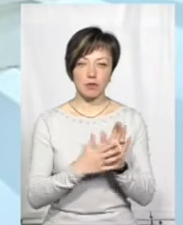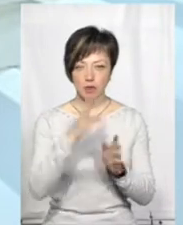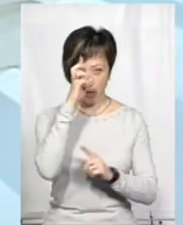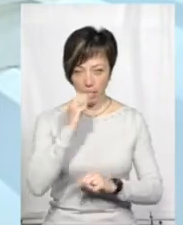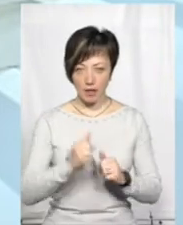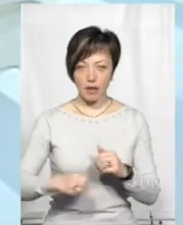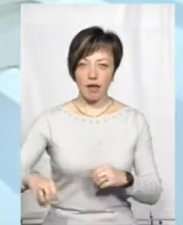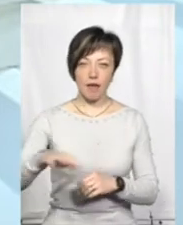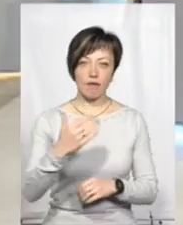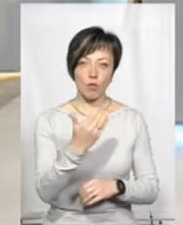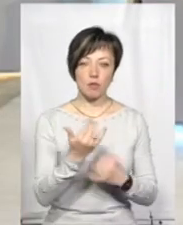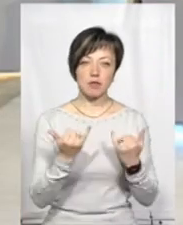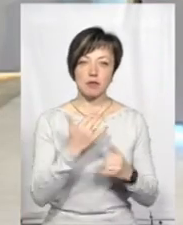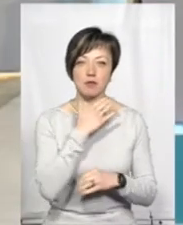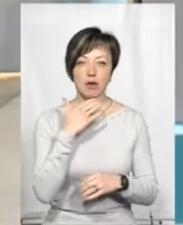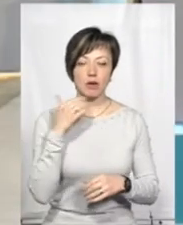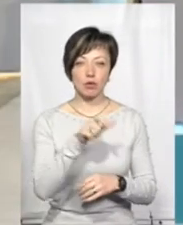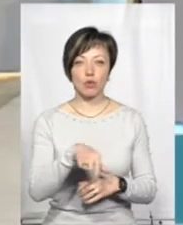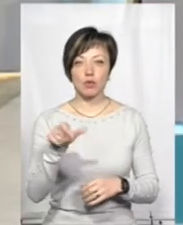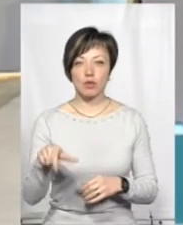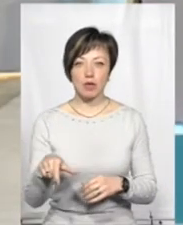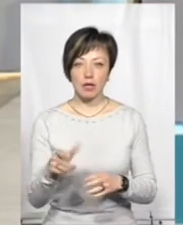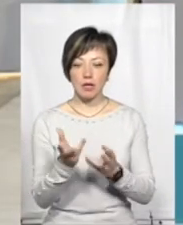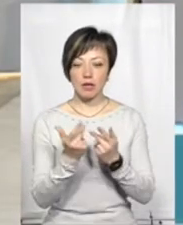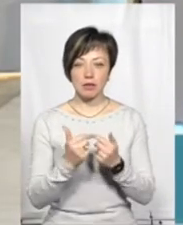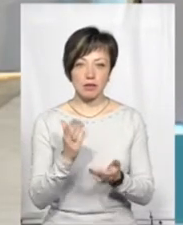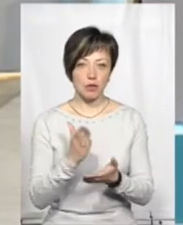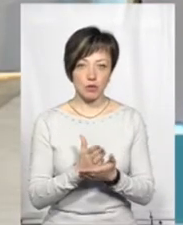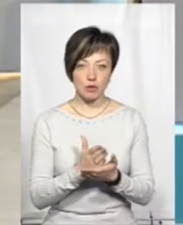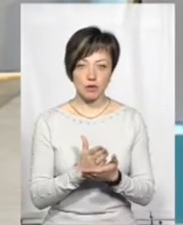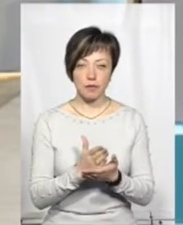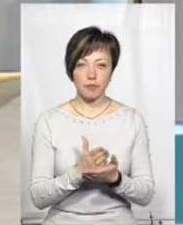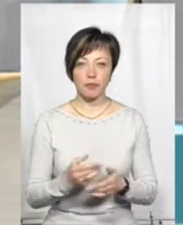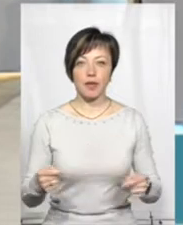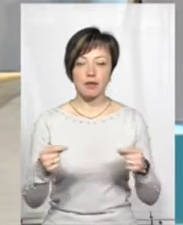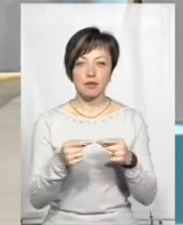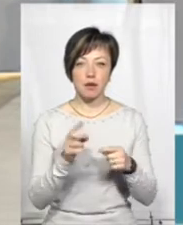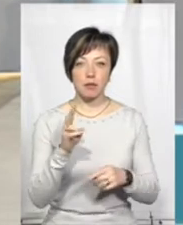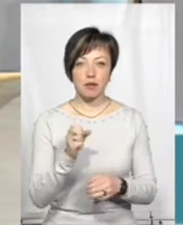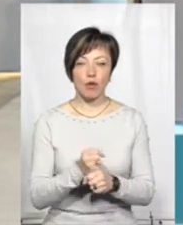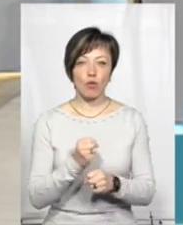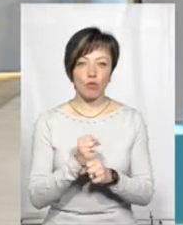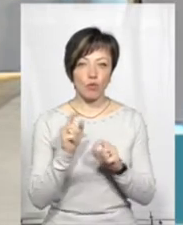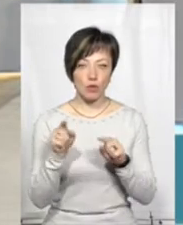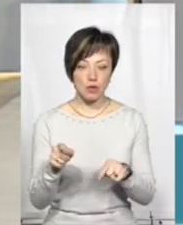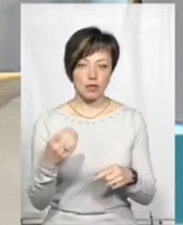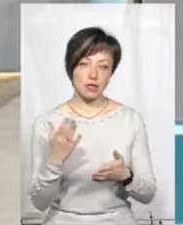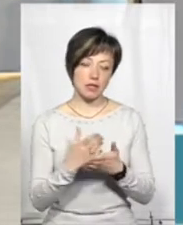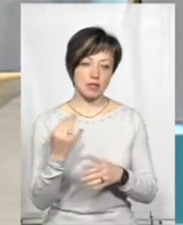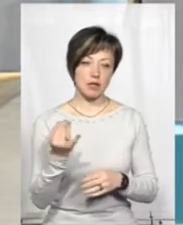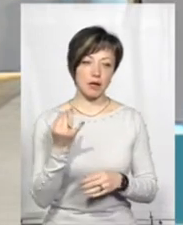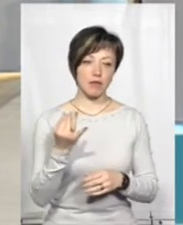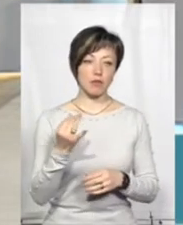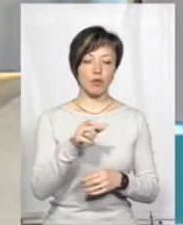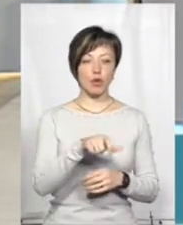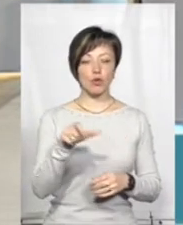країни європейські, там, де зараз багато людей, надзвичайна кількість знаходиться саме на роботі. Вони є цікавими, тому